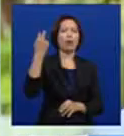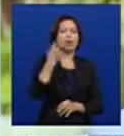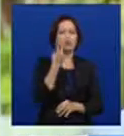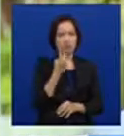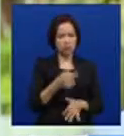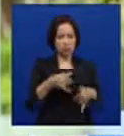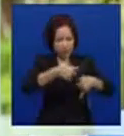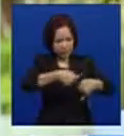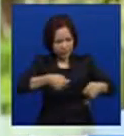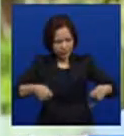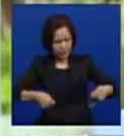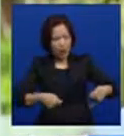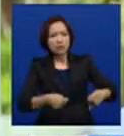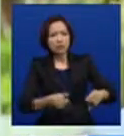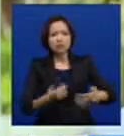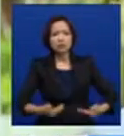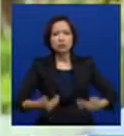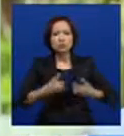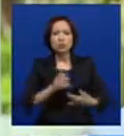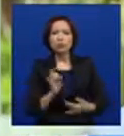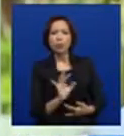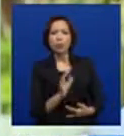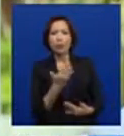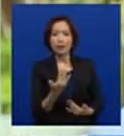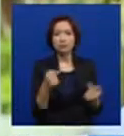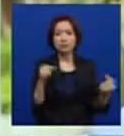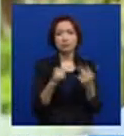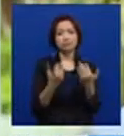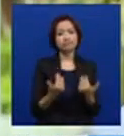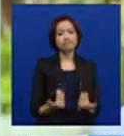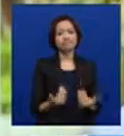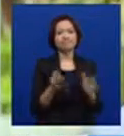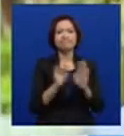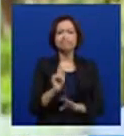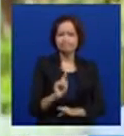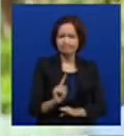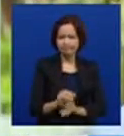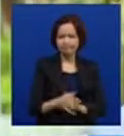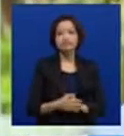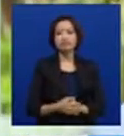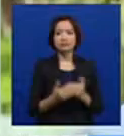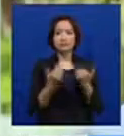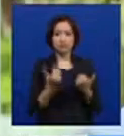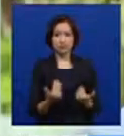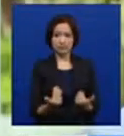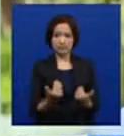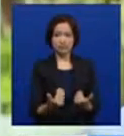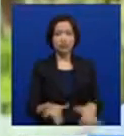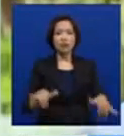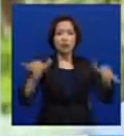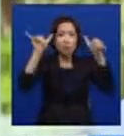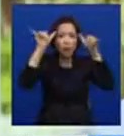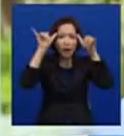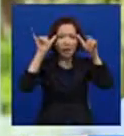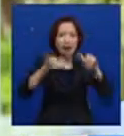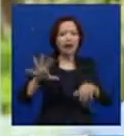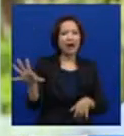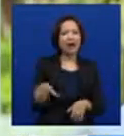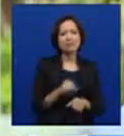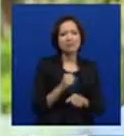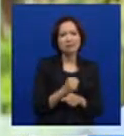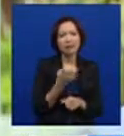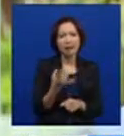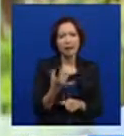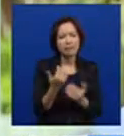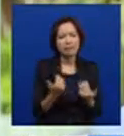อยู่ยังไงนะครับสถานการณ์ปัจจุบันยังไงแล้วนะครับแล้วก็ปัจจุบันเนี้ยเอาควายไปทำอะไรบ้างเพราะนั้น